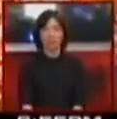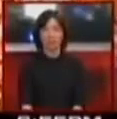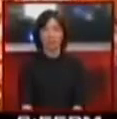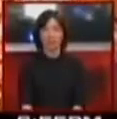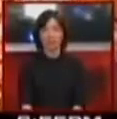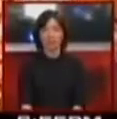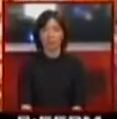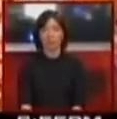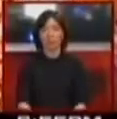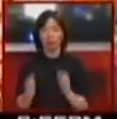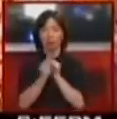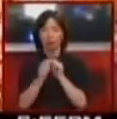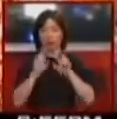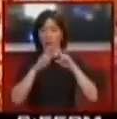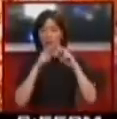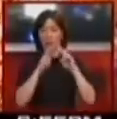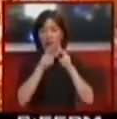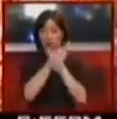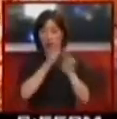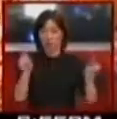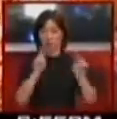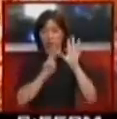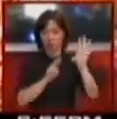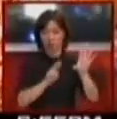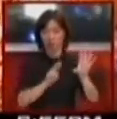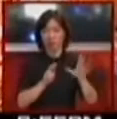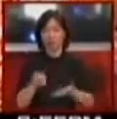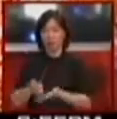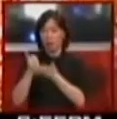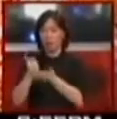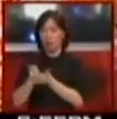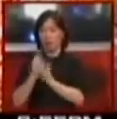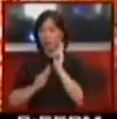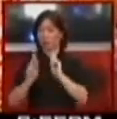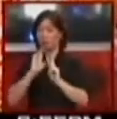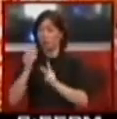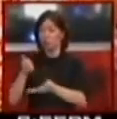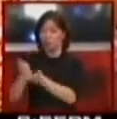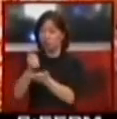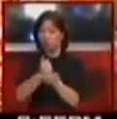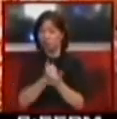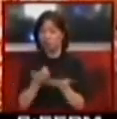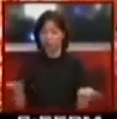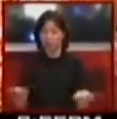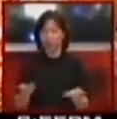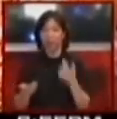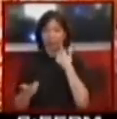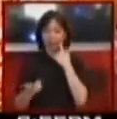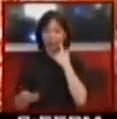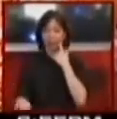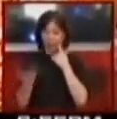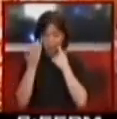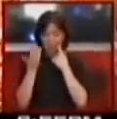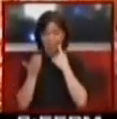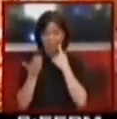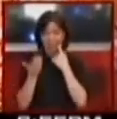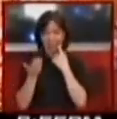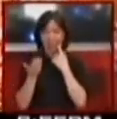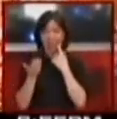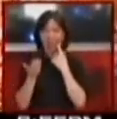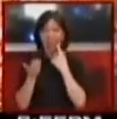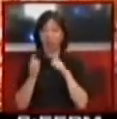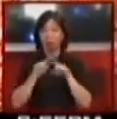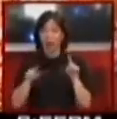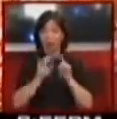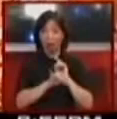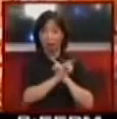Kasama nga ang Rescue 5 sa mga rumisponde sa mga biktima ng pagbaha dito sa Araneta Avenue kaninang umaga. Pero ang kanilang